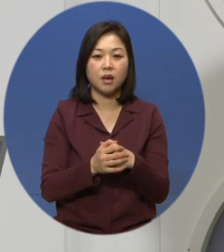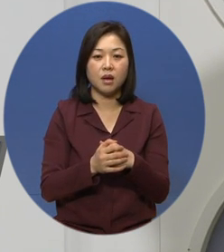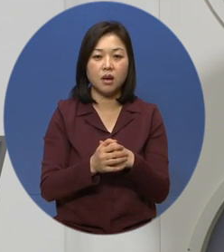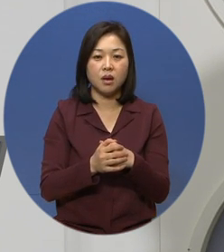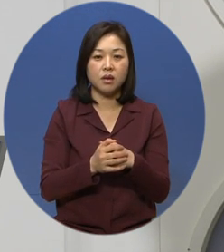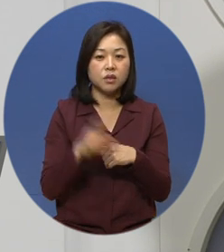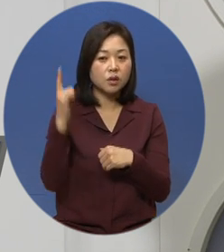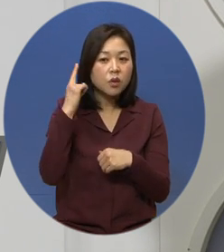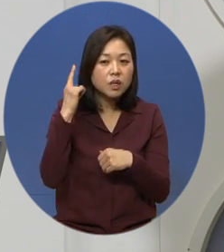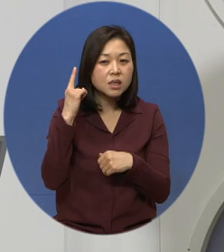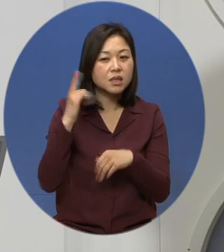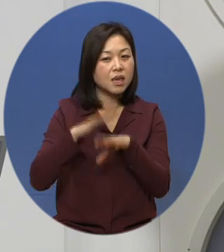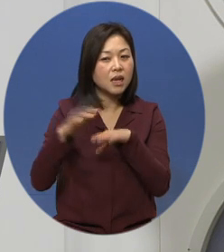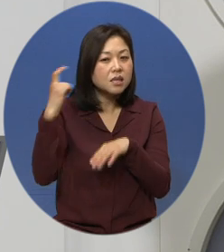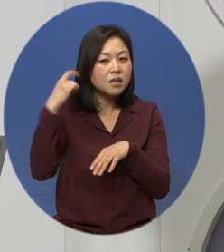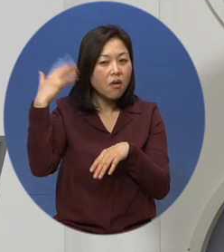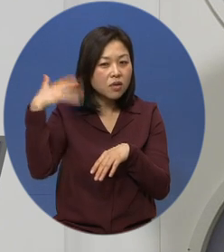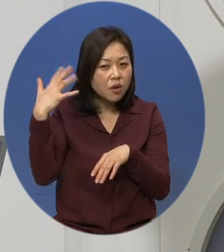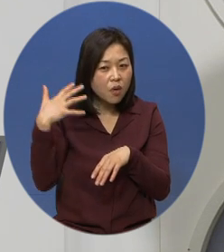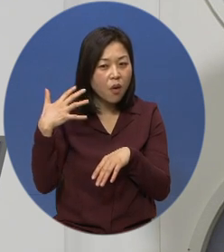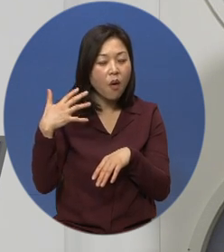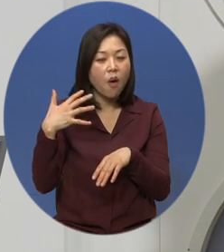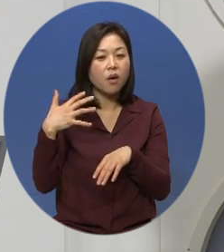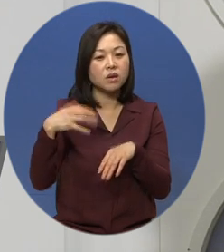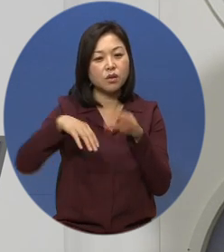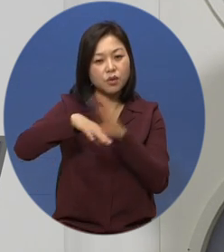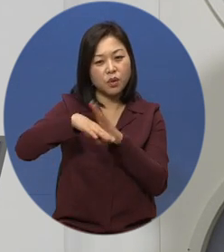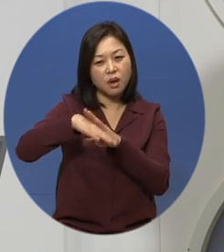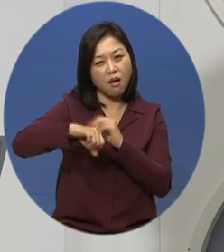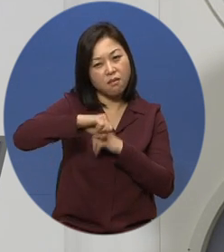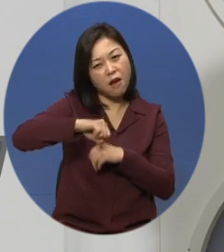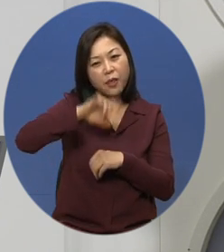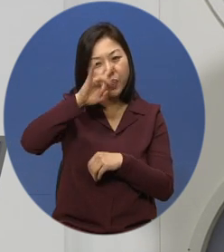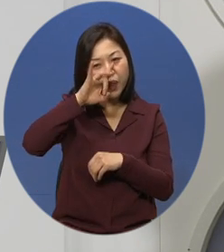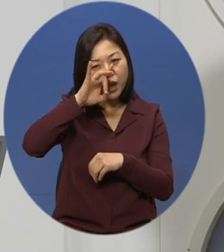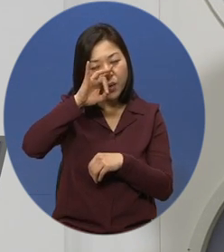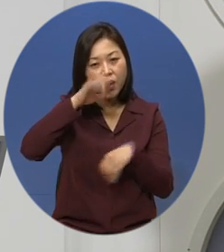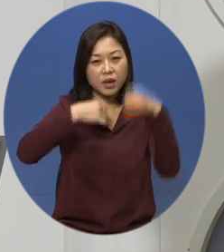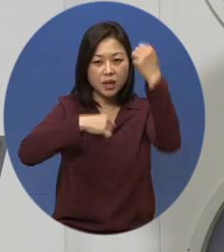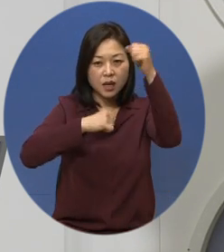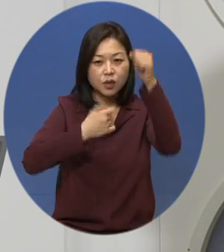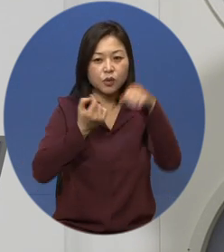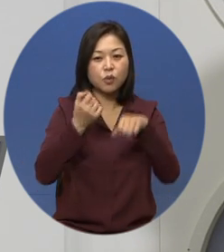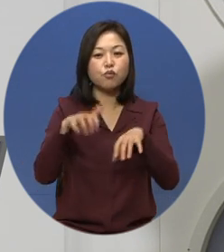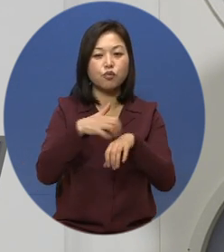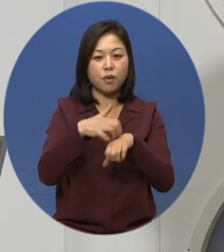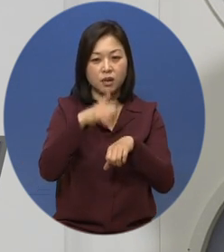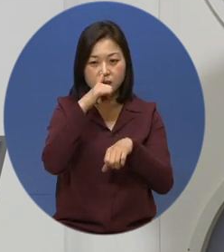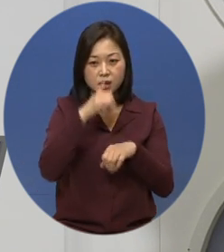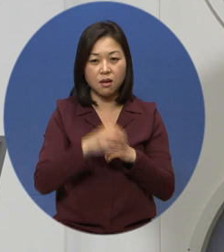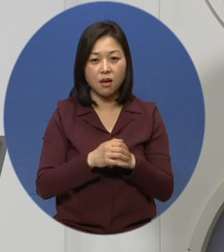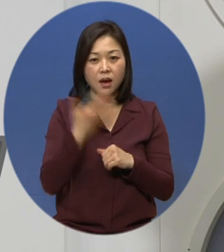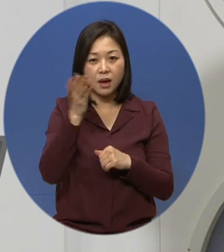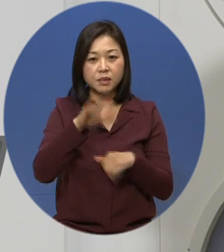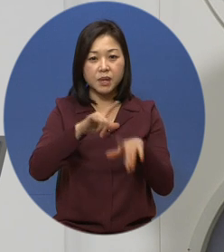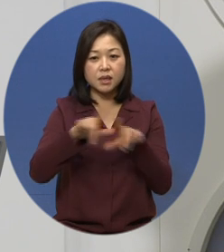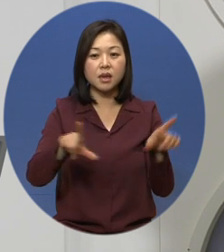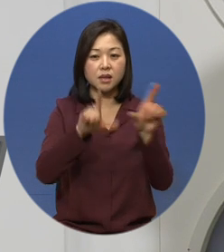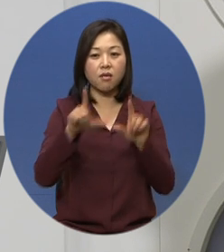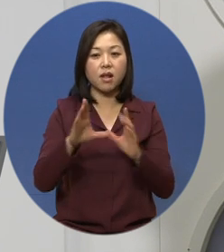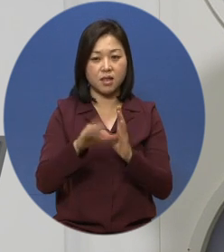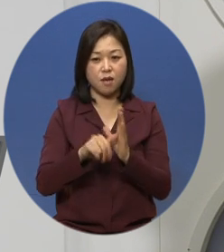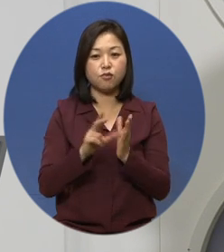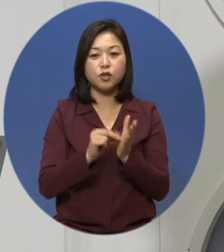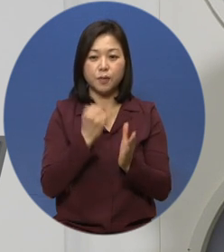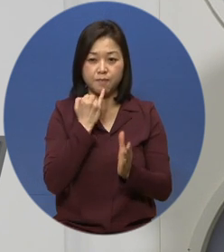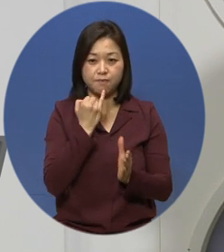안들리고 왼쪽 손 이렇게 안되고 다리도 그런데 일상생활에는 문제가 없습니다